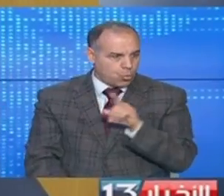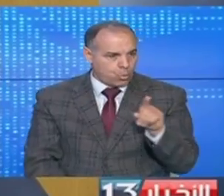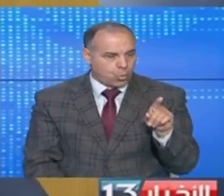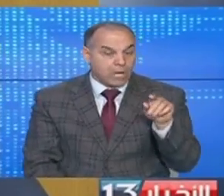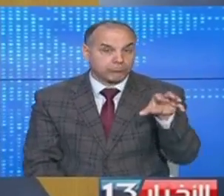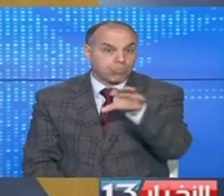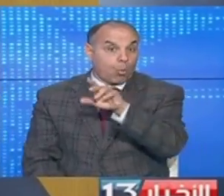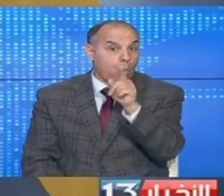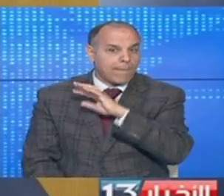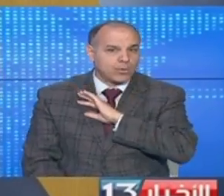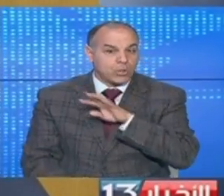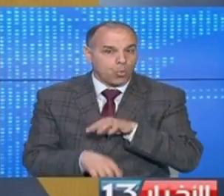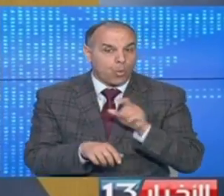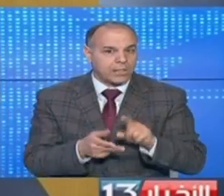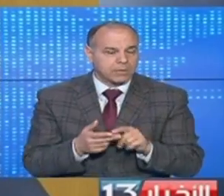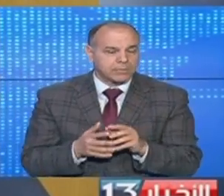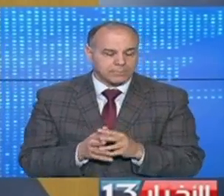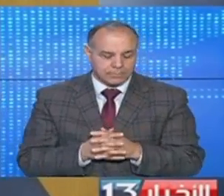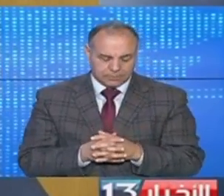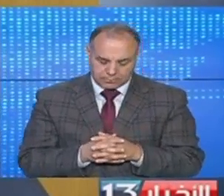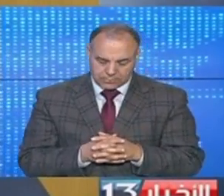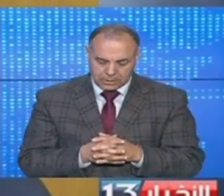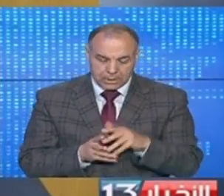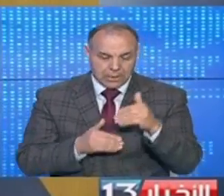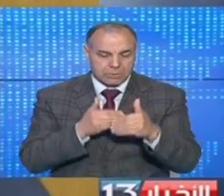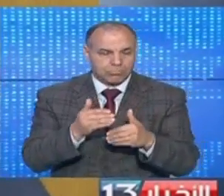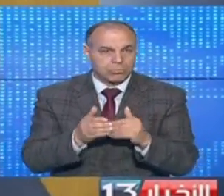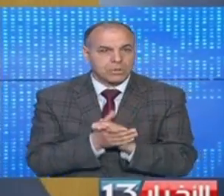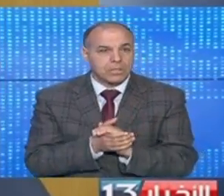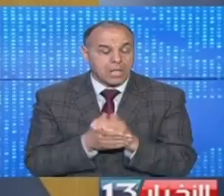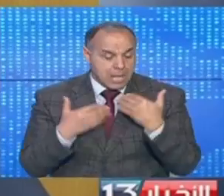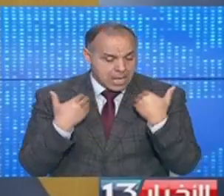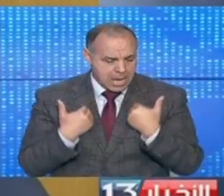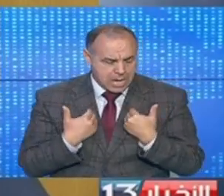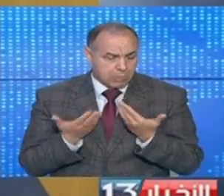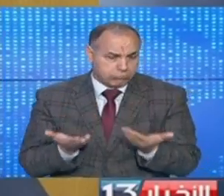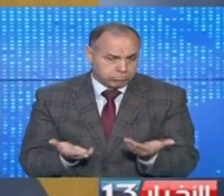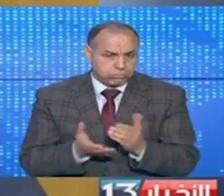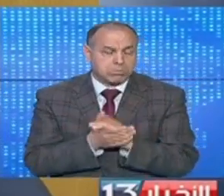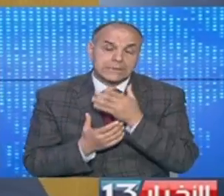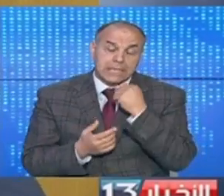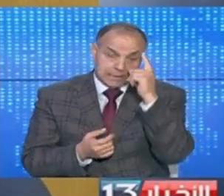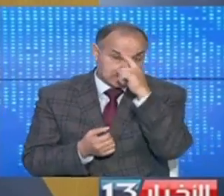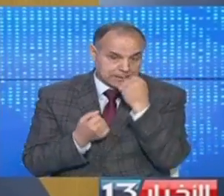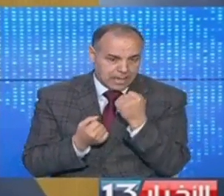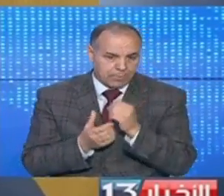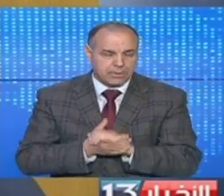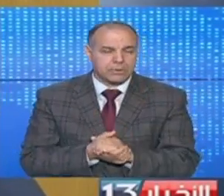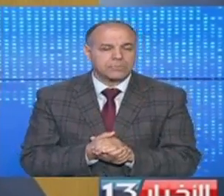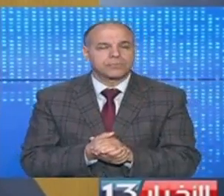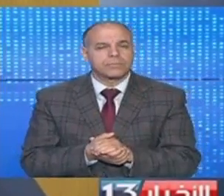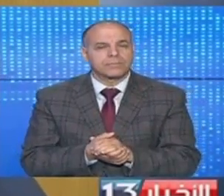صعيد الجهويه اه تمشي وفي هذا وهو احنا في الوضعيه اللي ما هي السهله اه